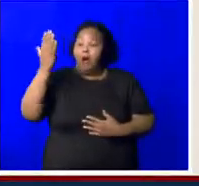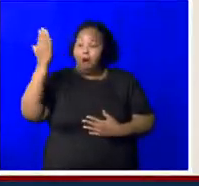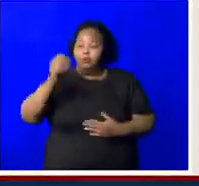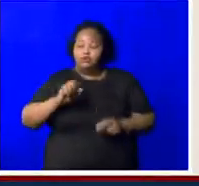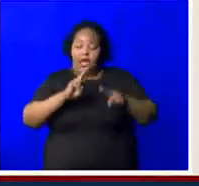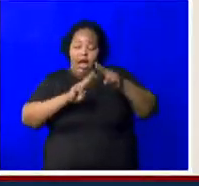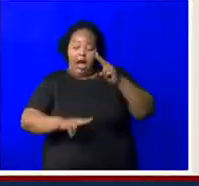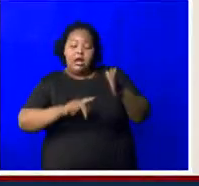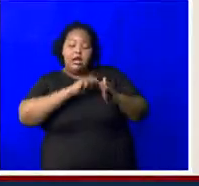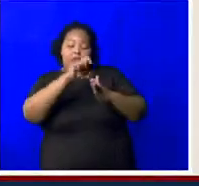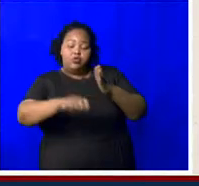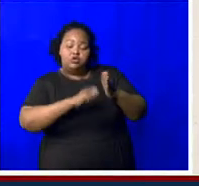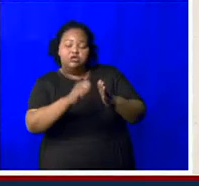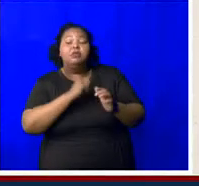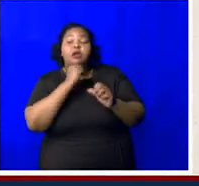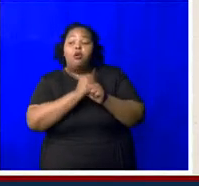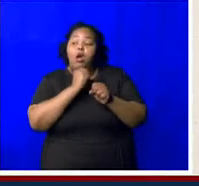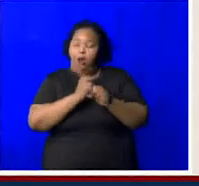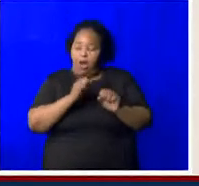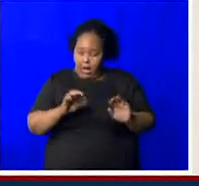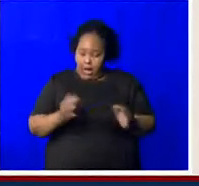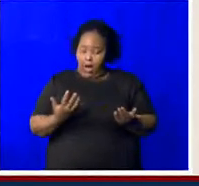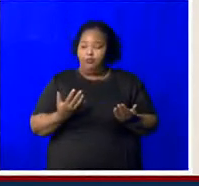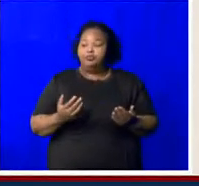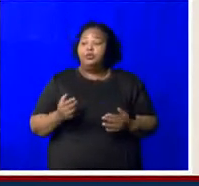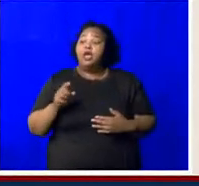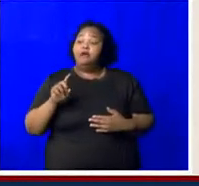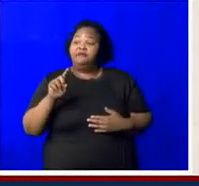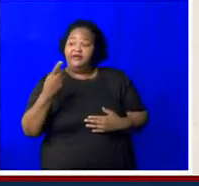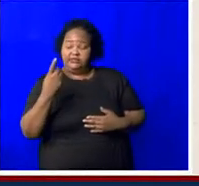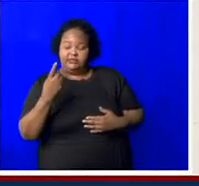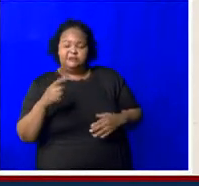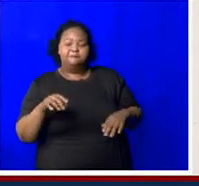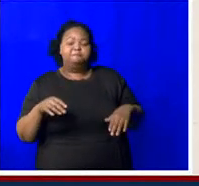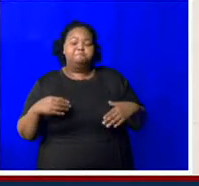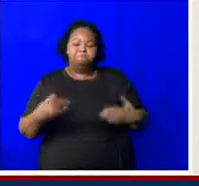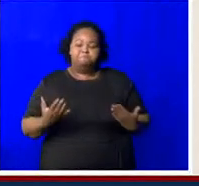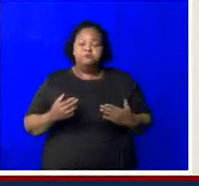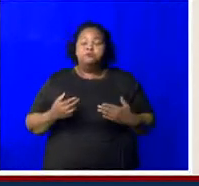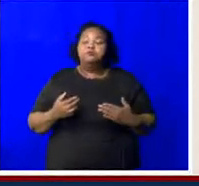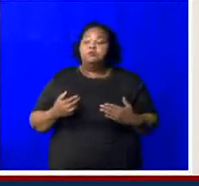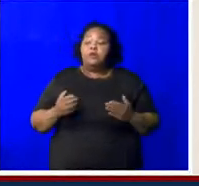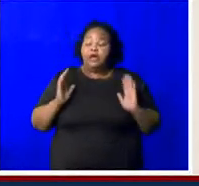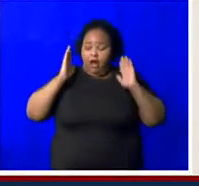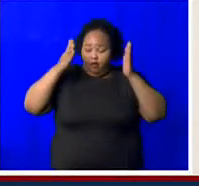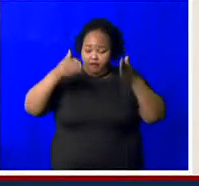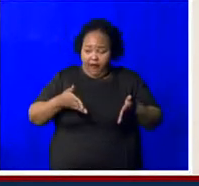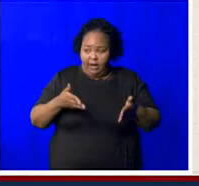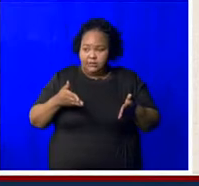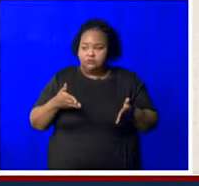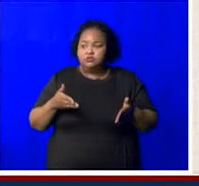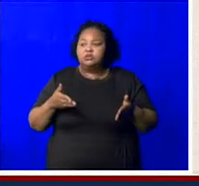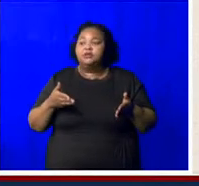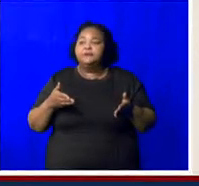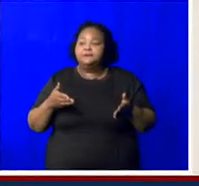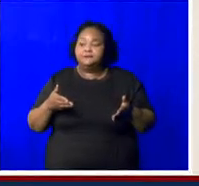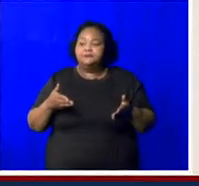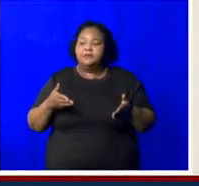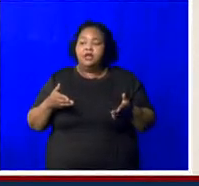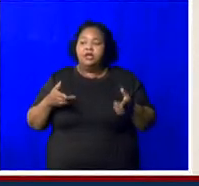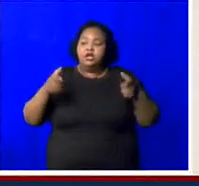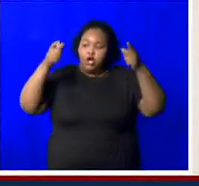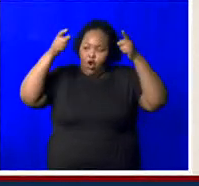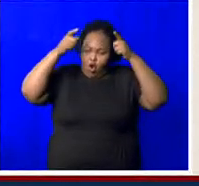nje ibuke kuthuthukisa i-animal breeding. Lokusho ukuthi lokukhwetisana